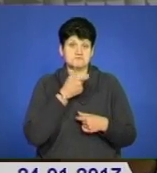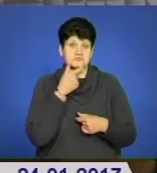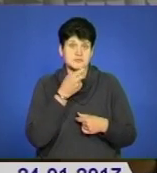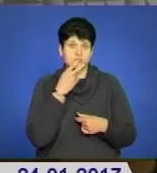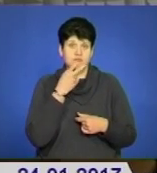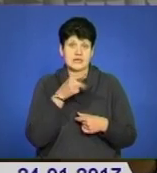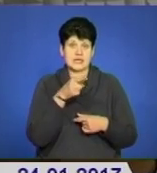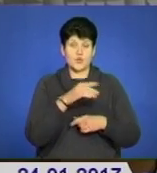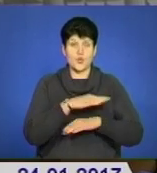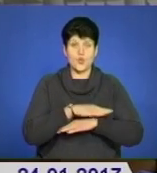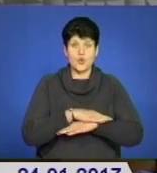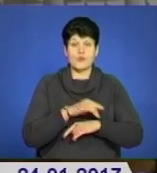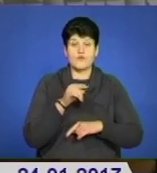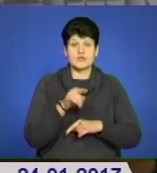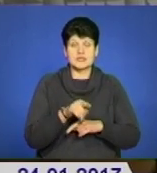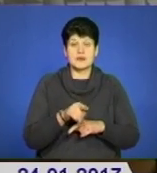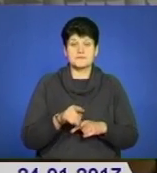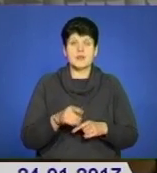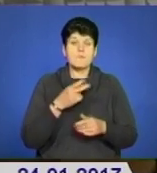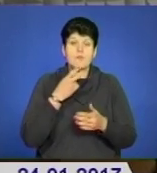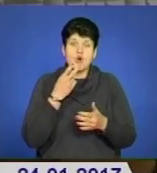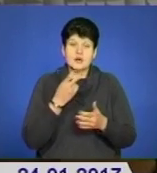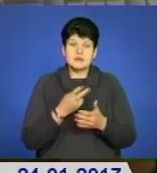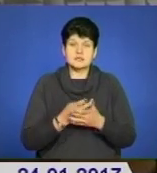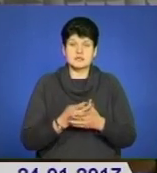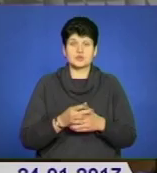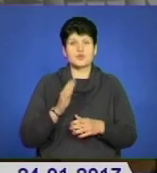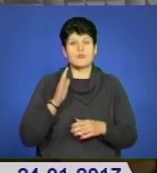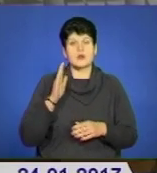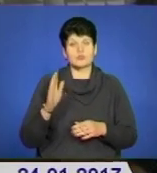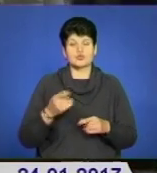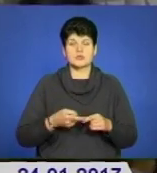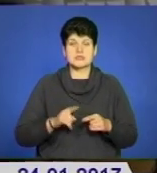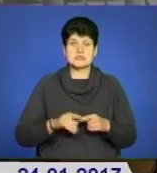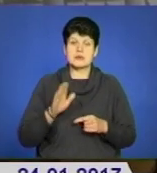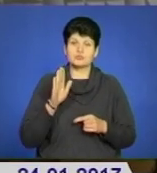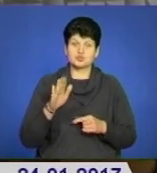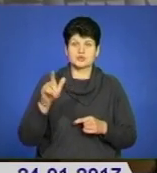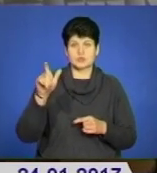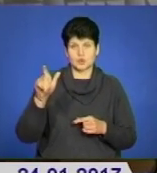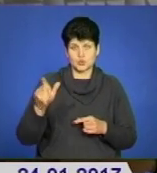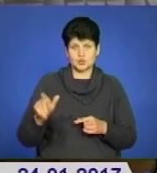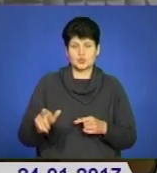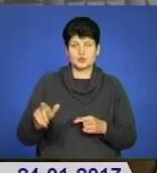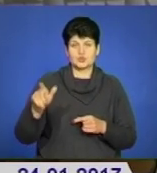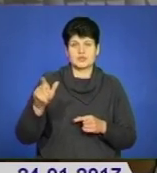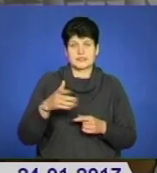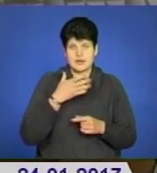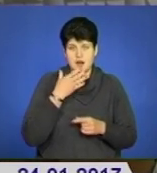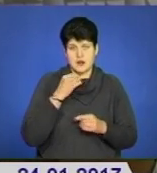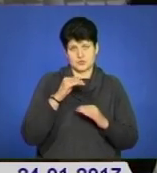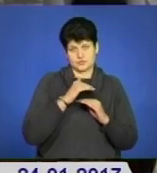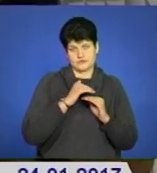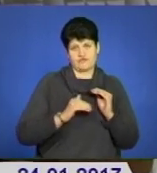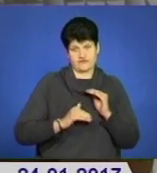її урок. Вона, тобто, показала, що в майбутньому це буде людина гарна, високого рівня, це